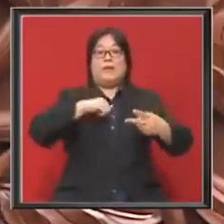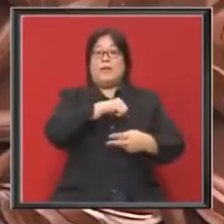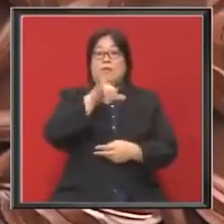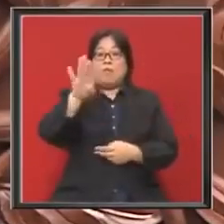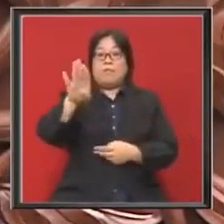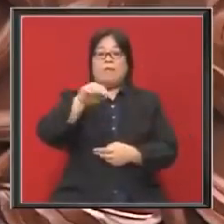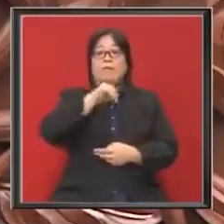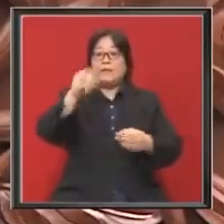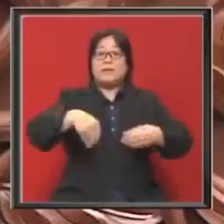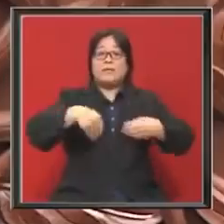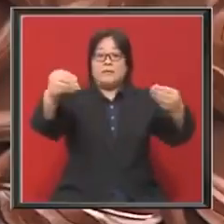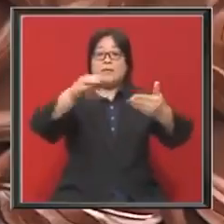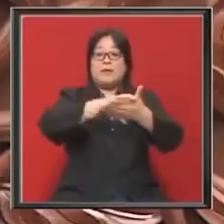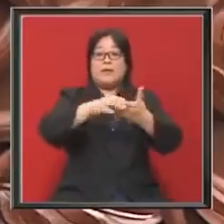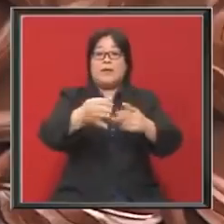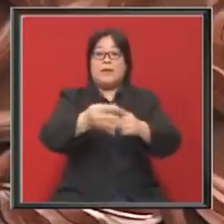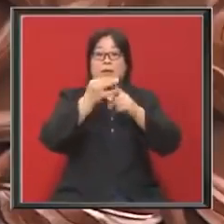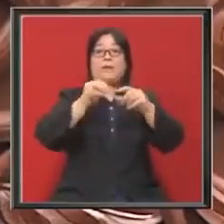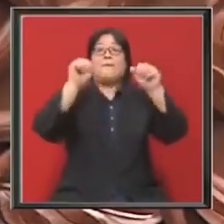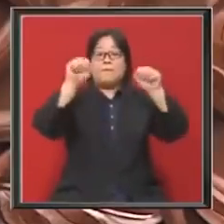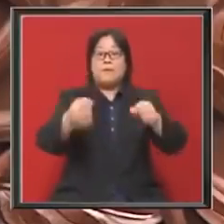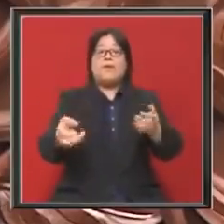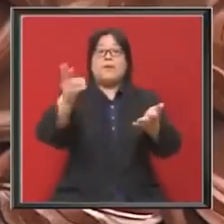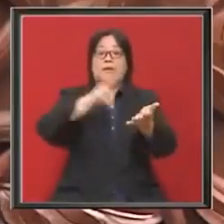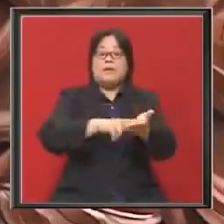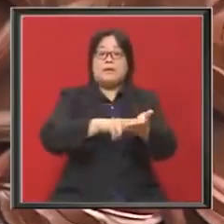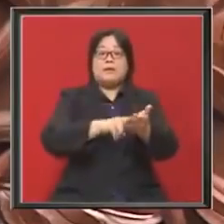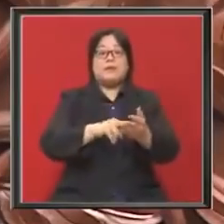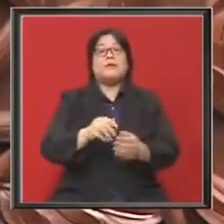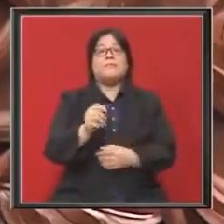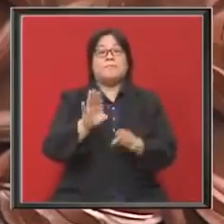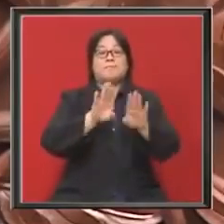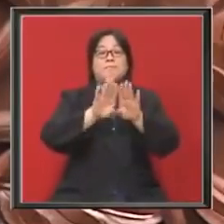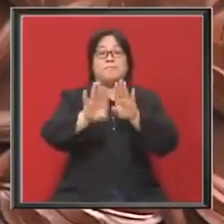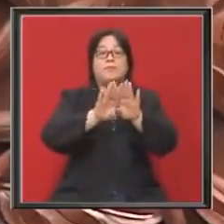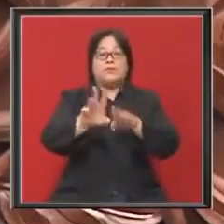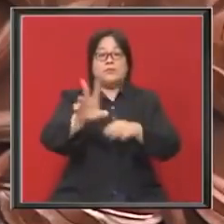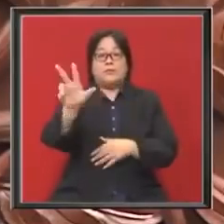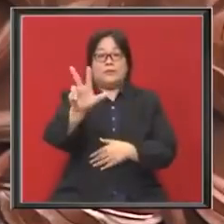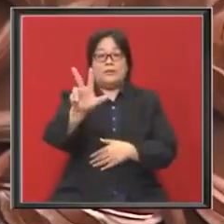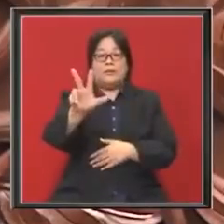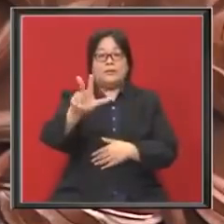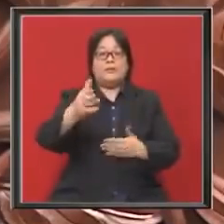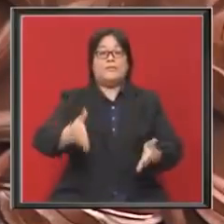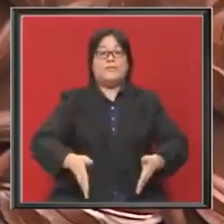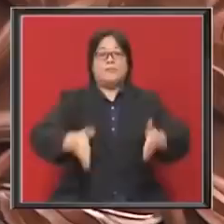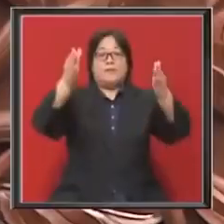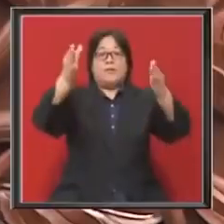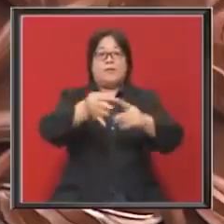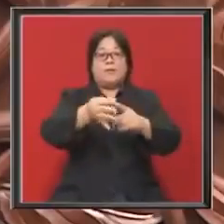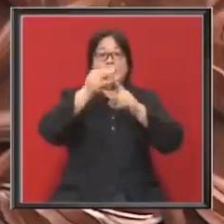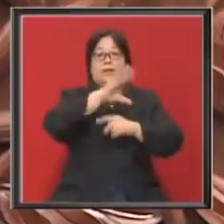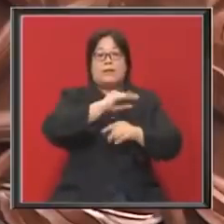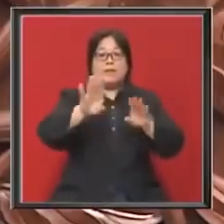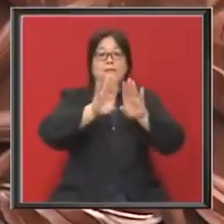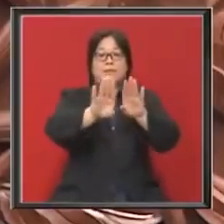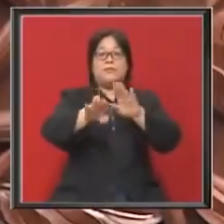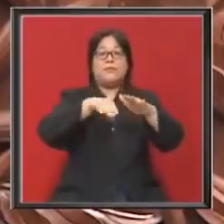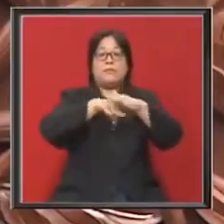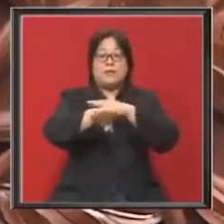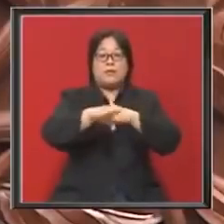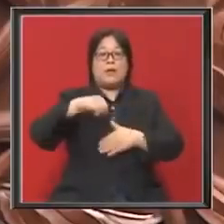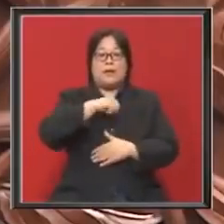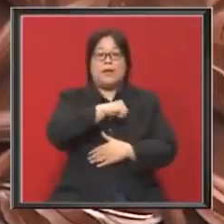format yang tidak diberikan cuthaus boleh-boleh merecord kan keadilan di pintu 3 block utama dan pintu masuk